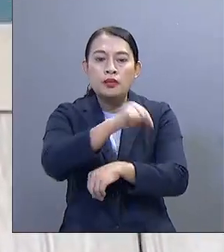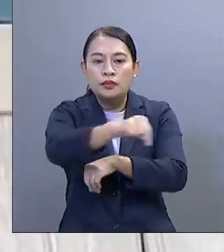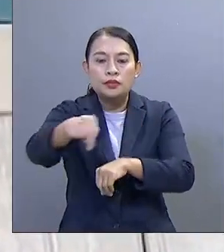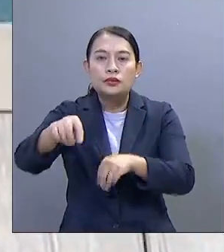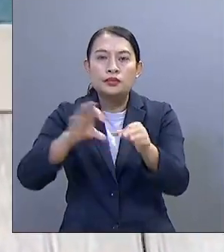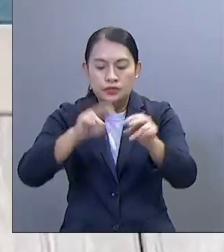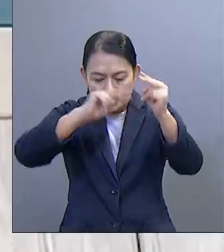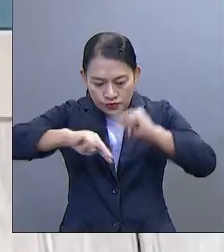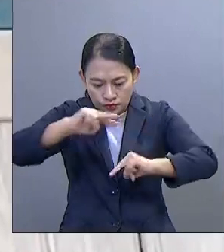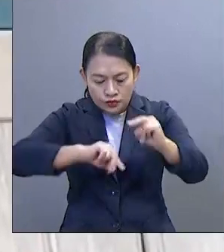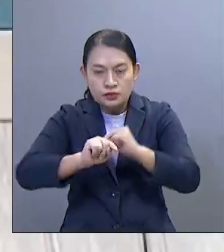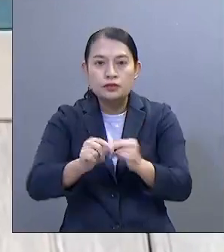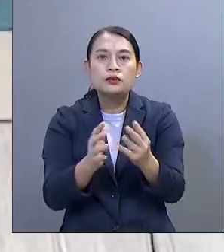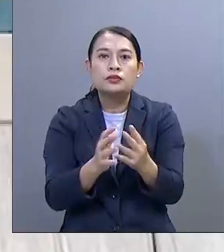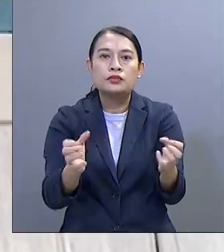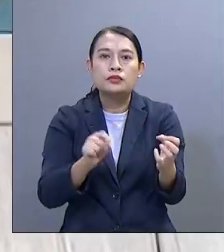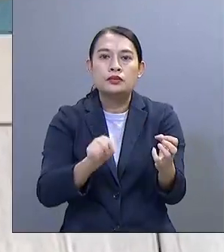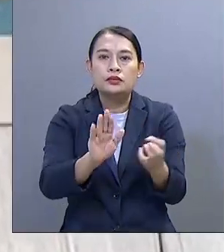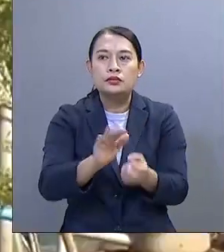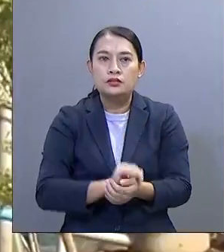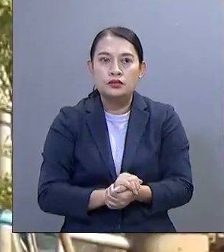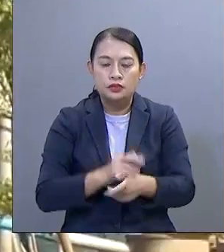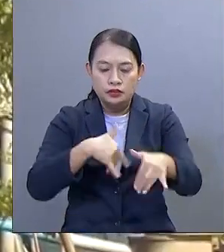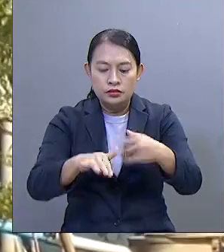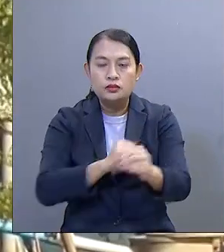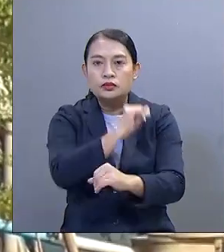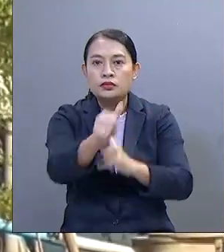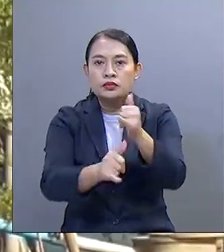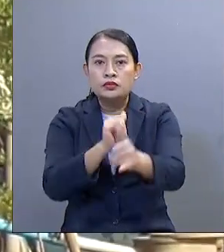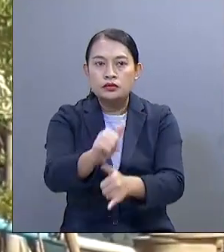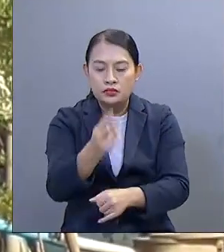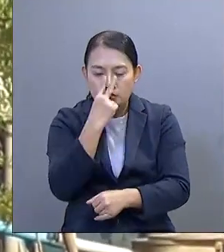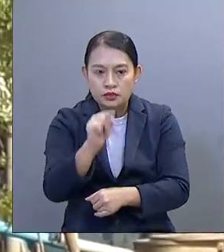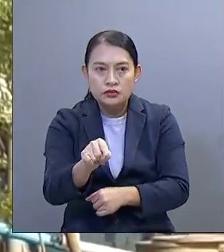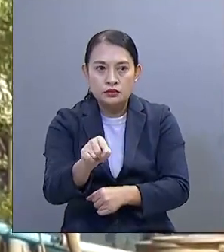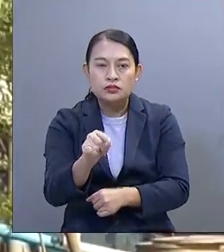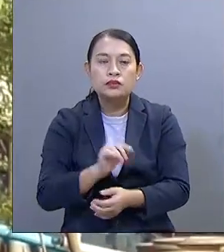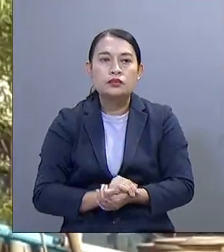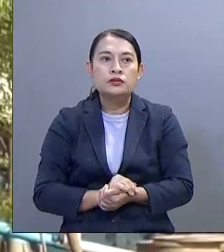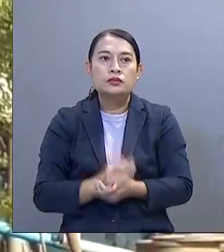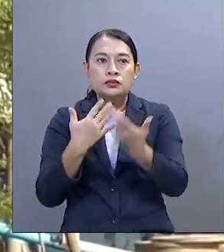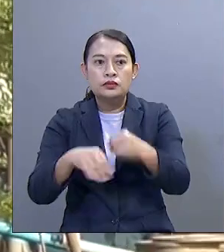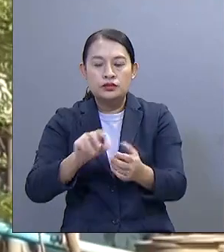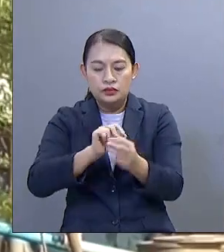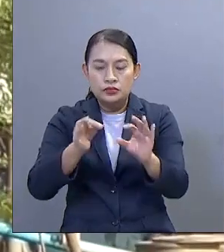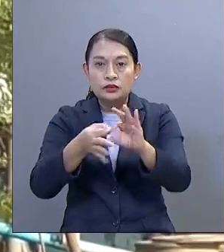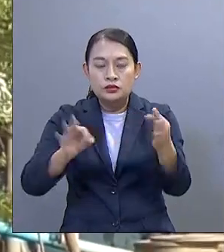้ไปสำหรวจความเสยหายเมองต้นหนวยงทองถนต้องลงเลย,งพืนที่ไปสำหรจคามเสยหาย projected determine using litter